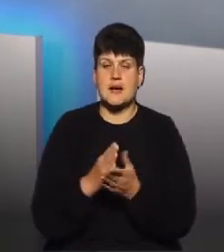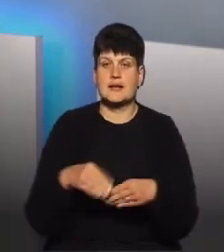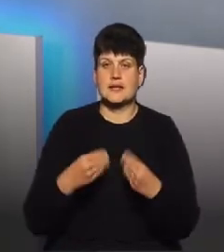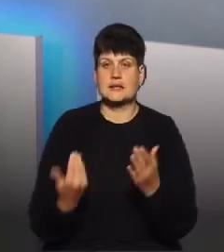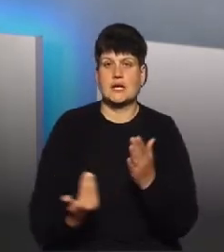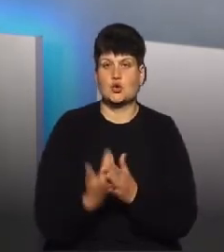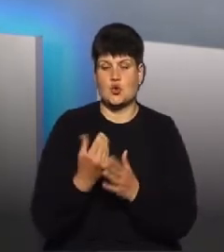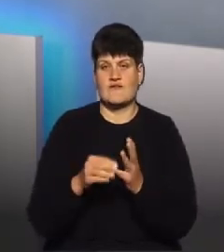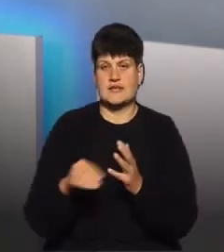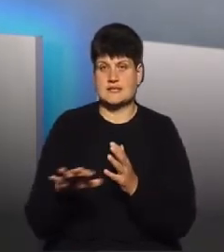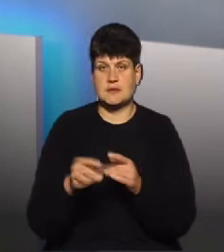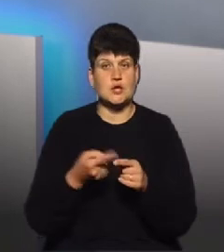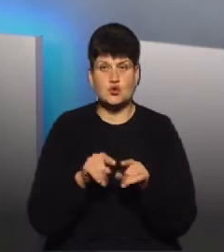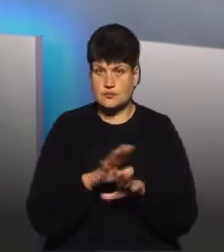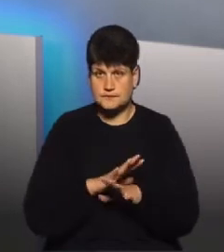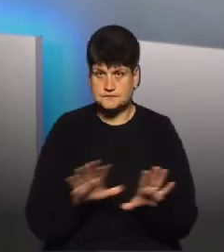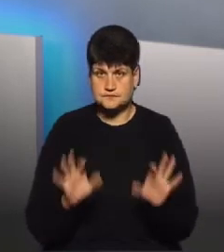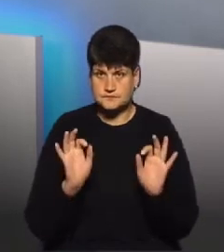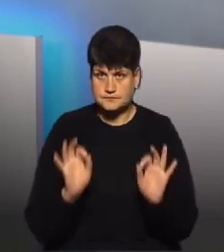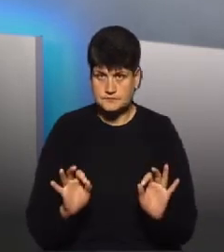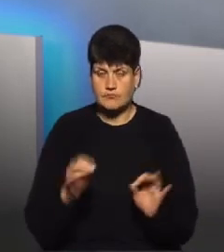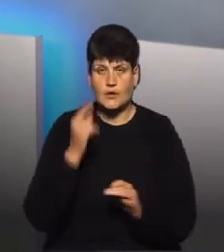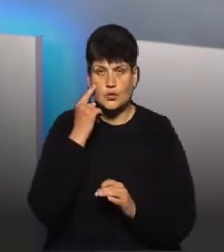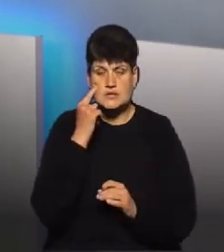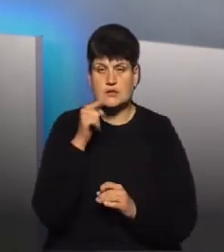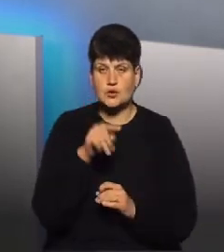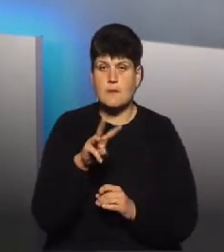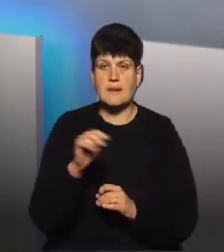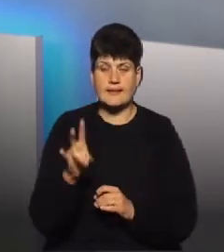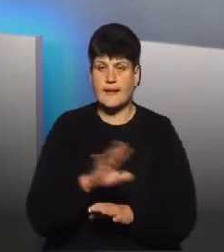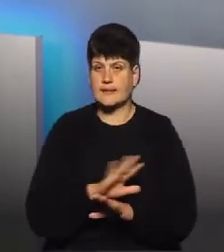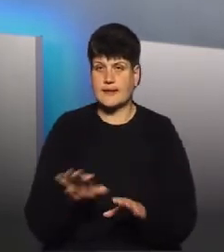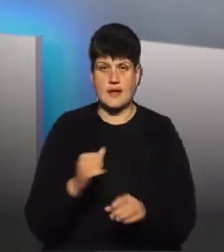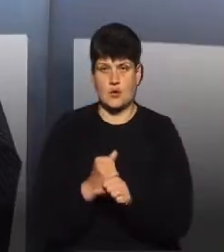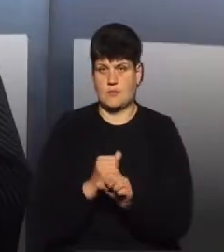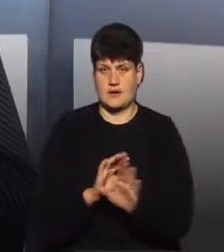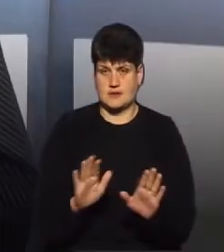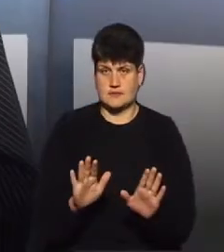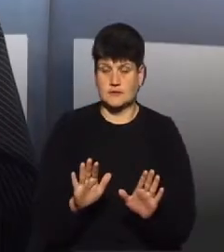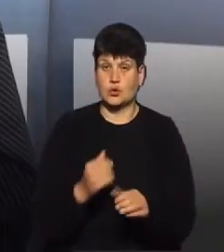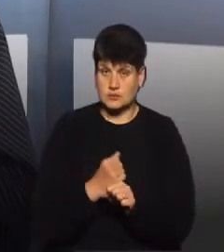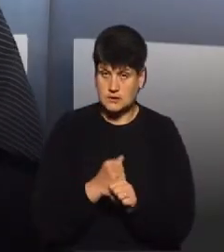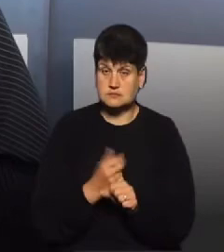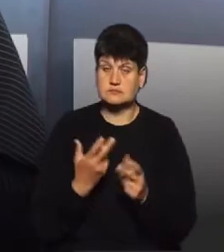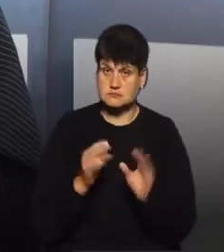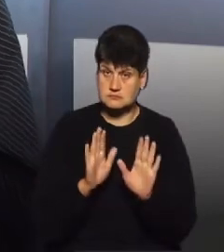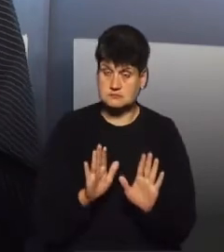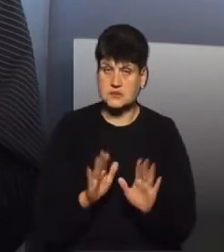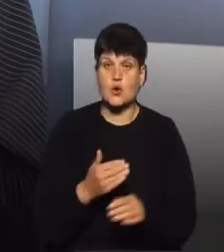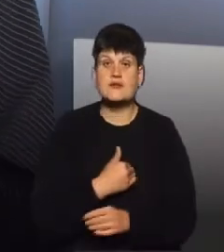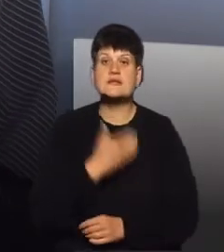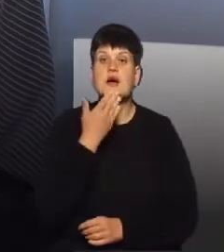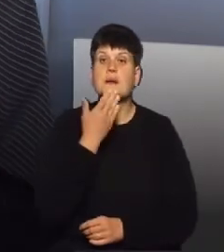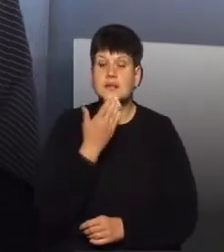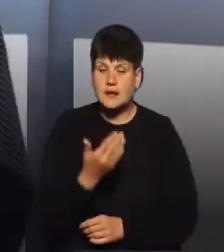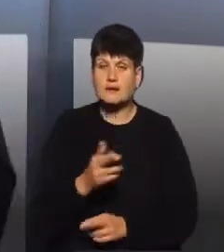Того не відбувалося. І оцінювання того майна, мабуть, не робилося. Як робилось. Можна зараз? Робилося таке? Я хотів запитати, як можна стосовно